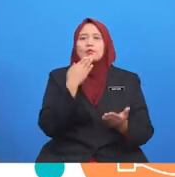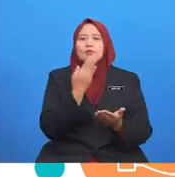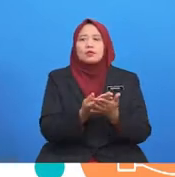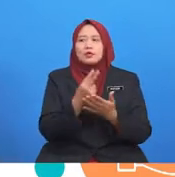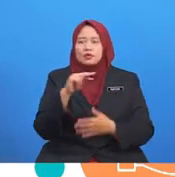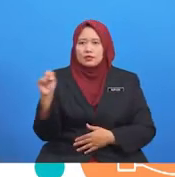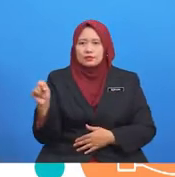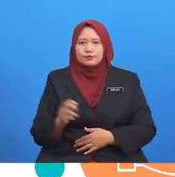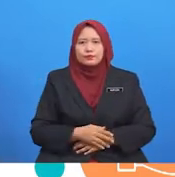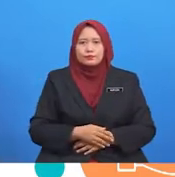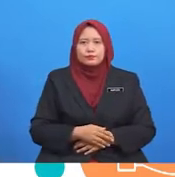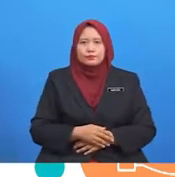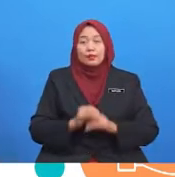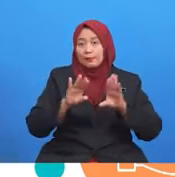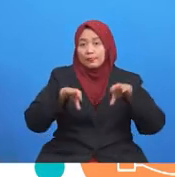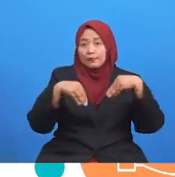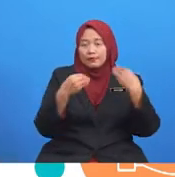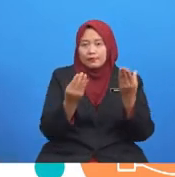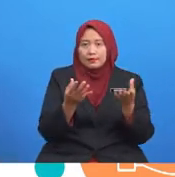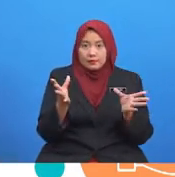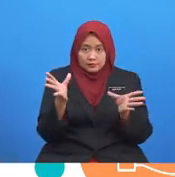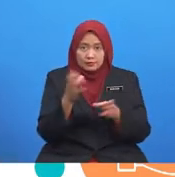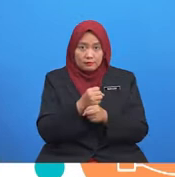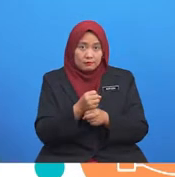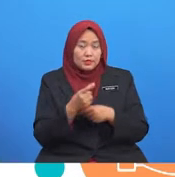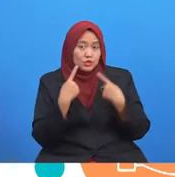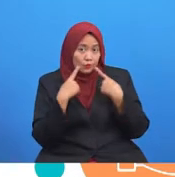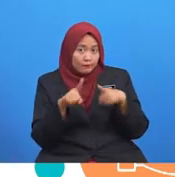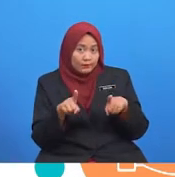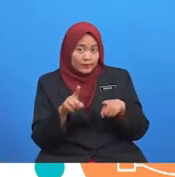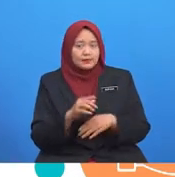Bagaimana murid-murid? Sudah dapat jawapannya?